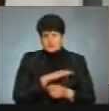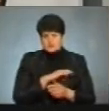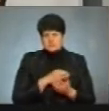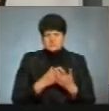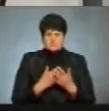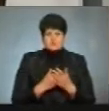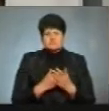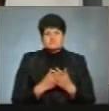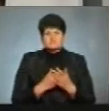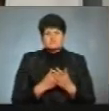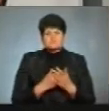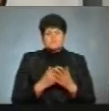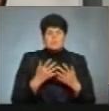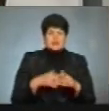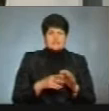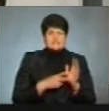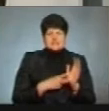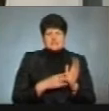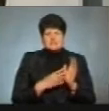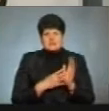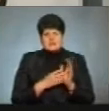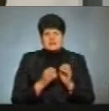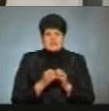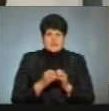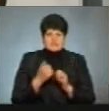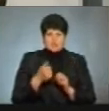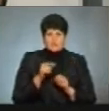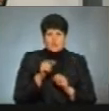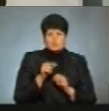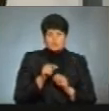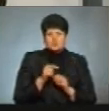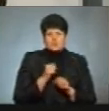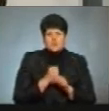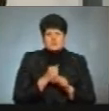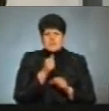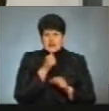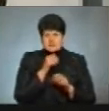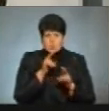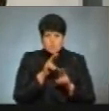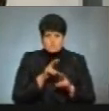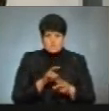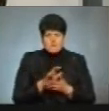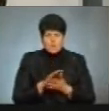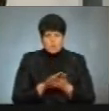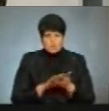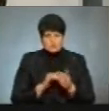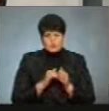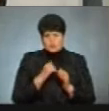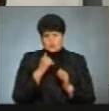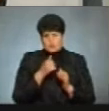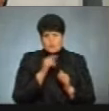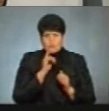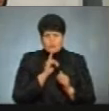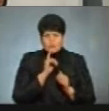там, яке там, обладнання 7, 9, 10 років, а тут робиться експертне обстеження і продовжує